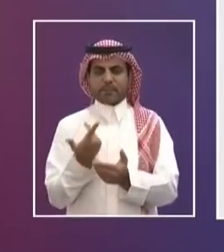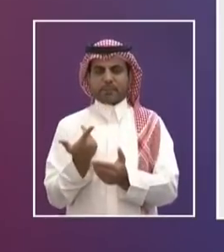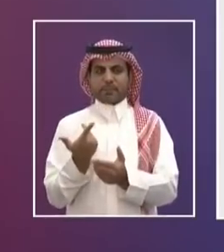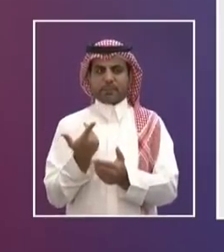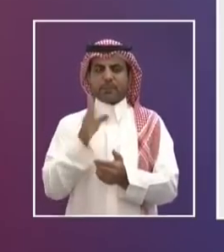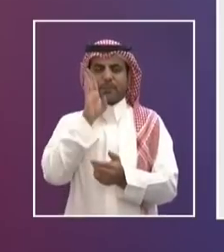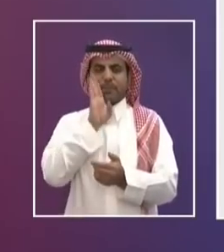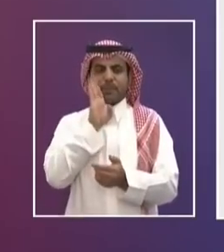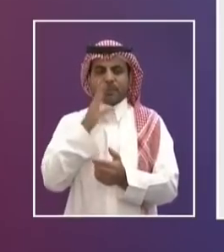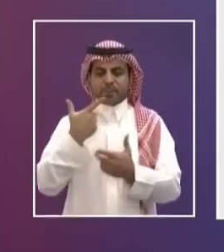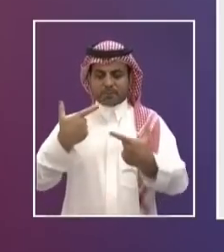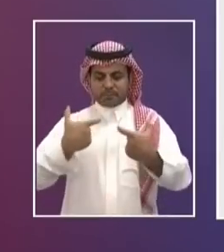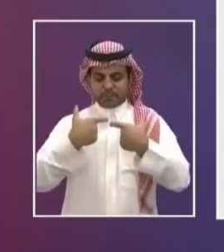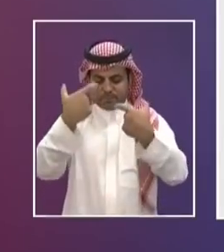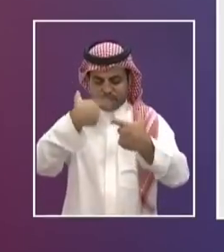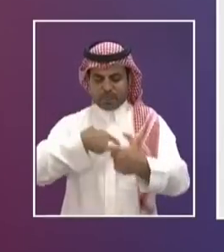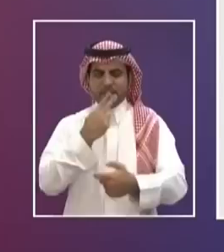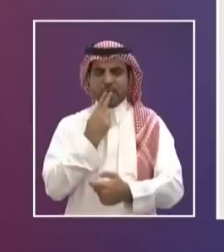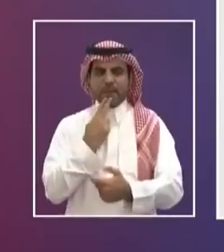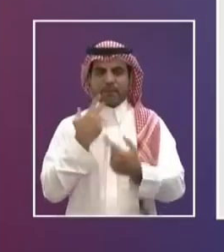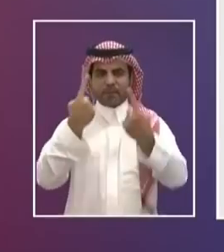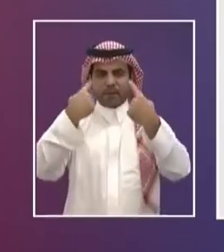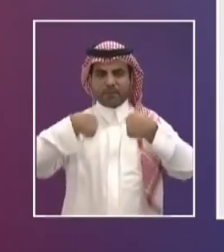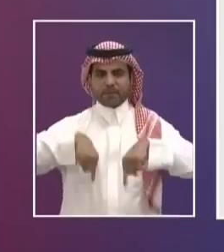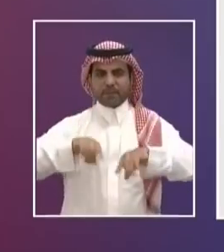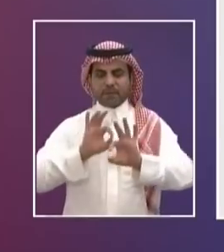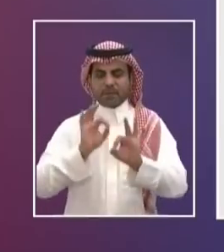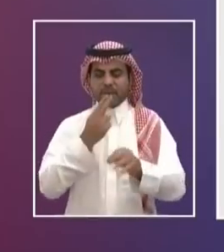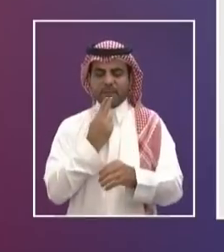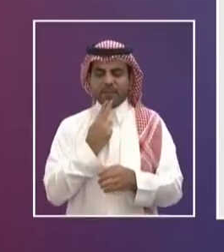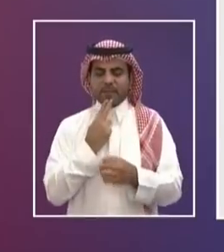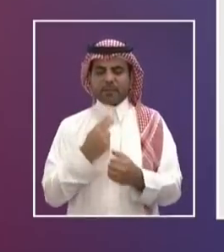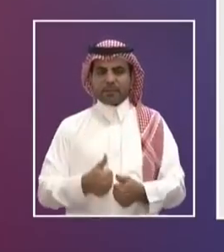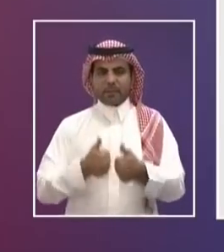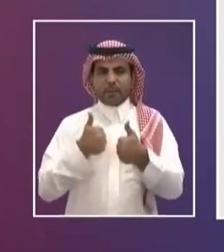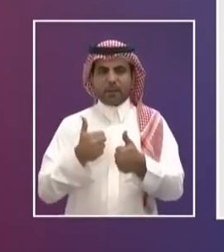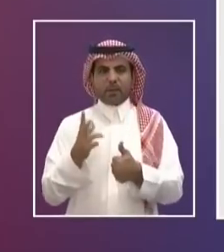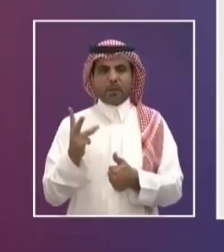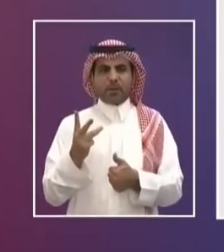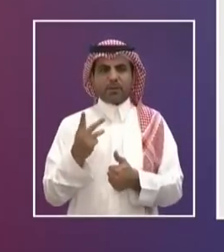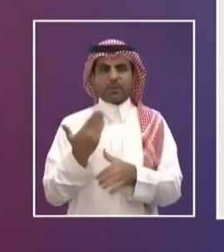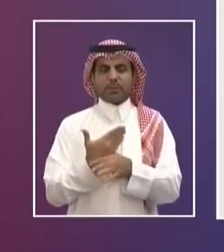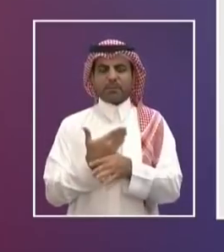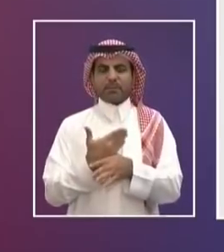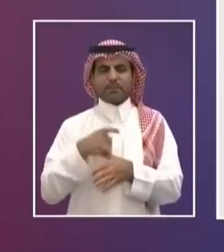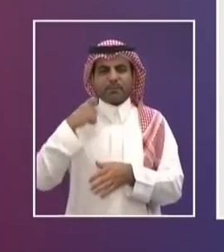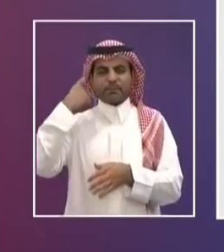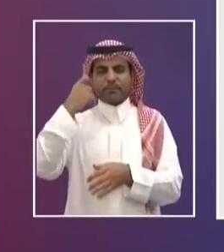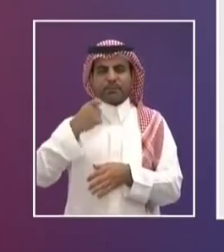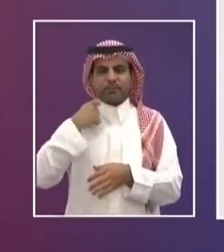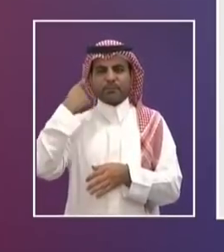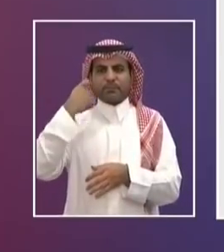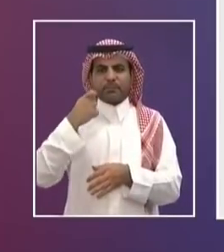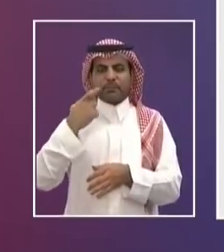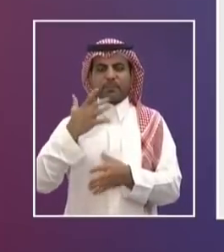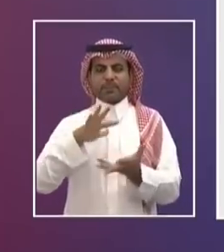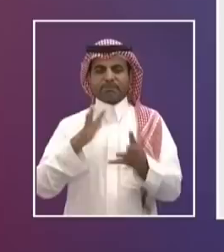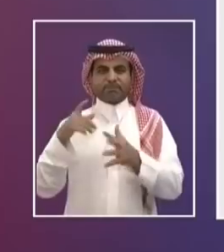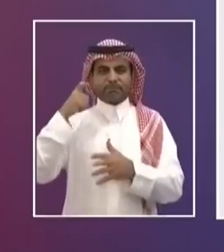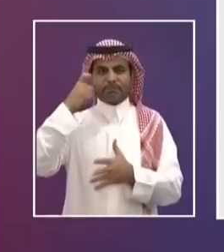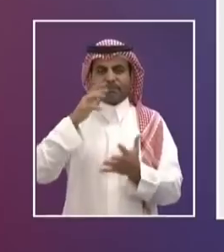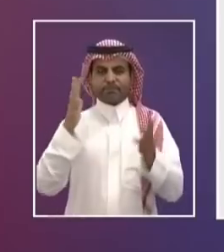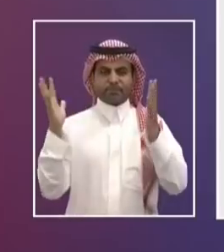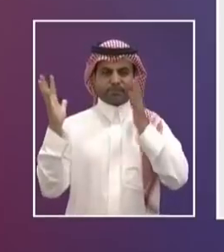الآخرين والاهتمام بالنظافة الشخصية قد تكون من الأسباب التي قد تؤدي إلى انتكاسات في